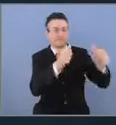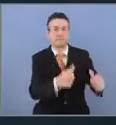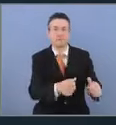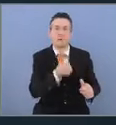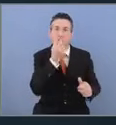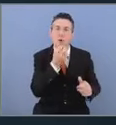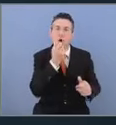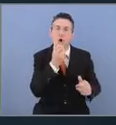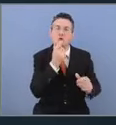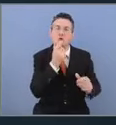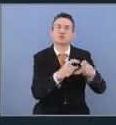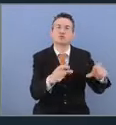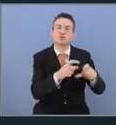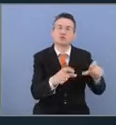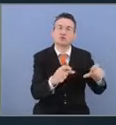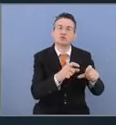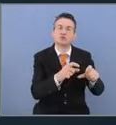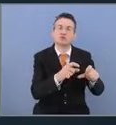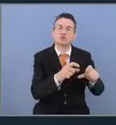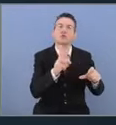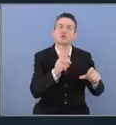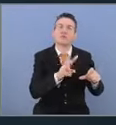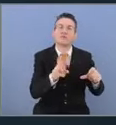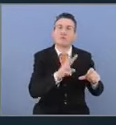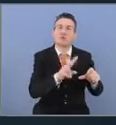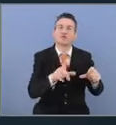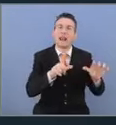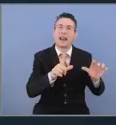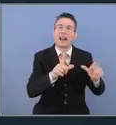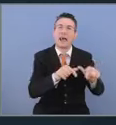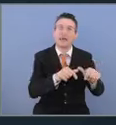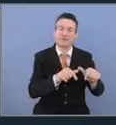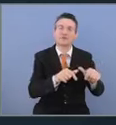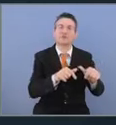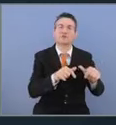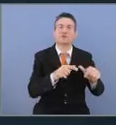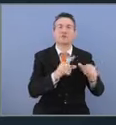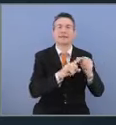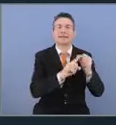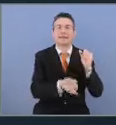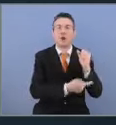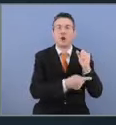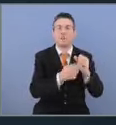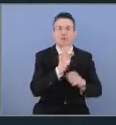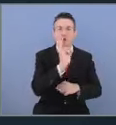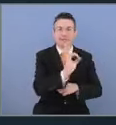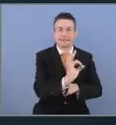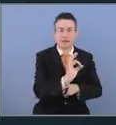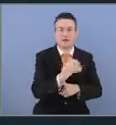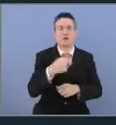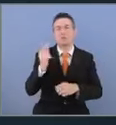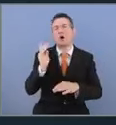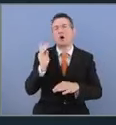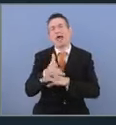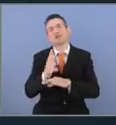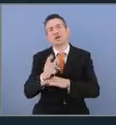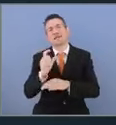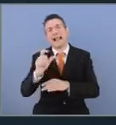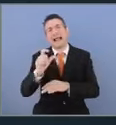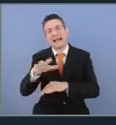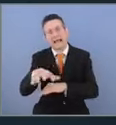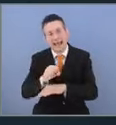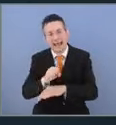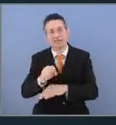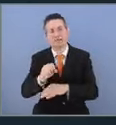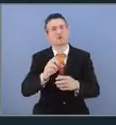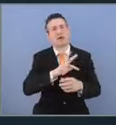vedete, cioè gli strumenti, ne ho citati solo alcuni, poi c'è l'accesso al credito e altri, gli strumenti che il